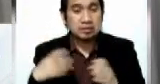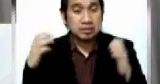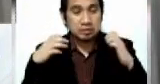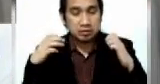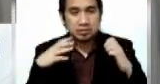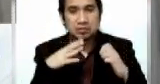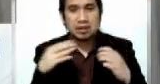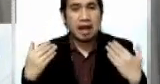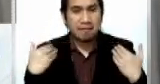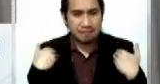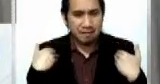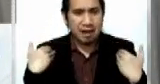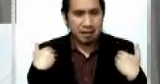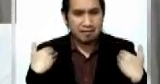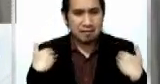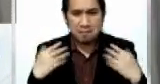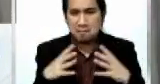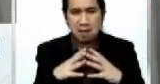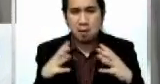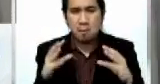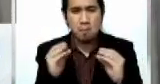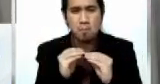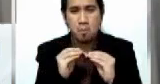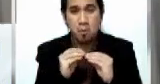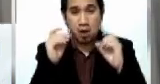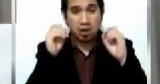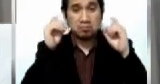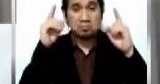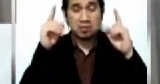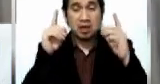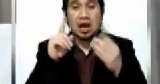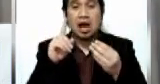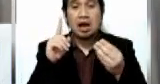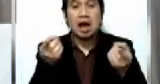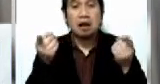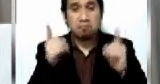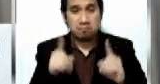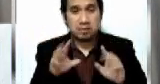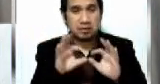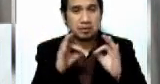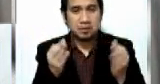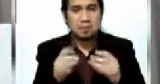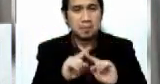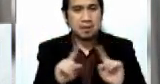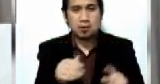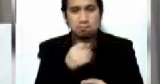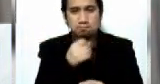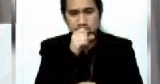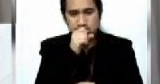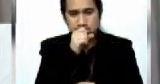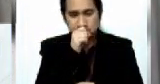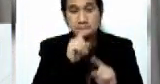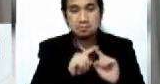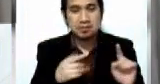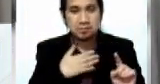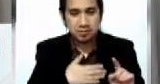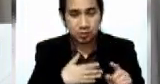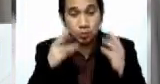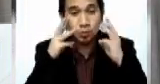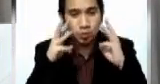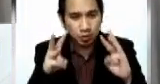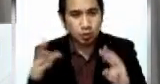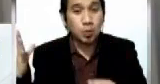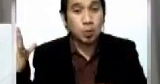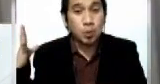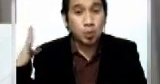surprise na mangyayari sa pamilya. Nako, ayoko lang i-spoil pero kailangan nilang abangan. So ayun, abangan nila kung